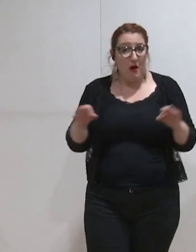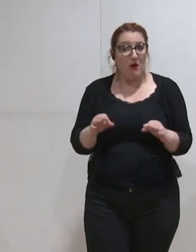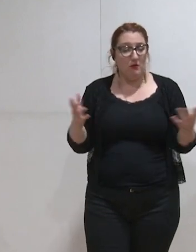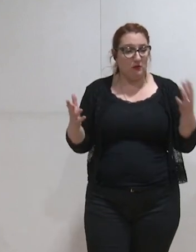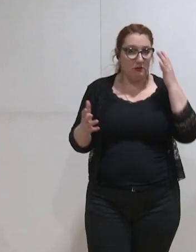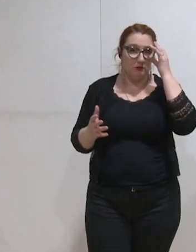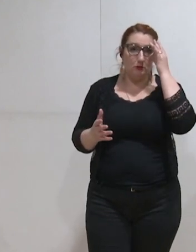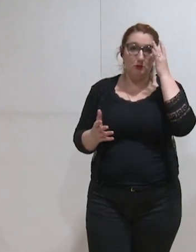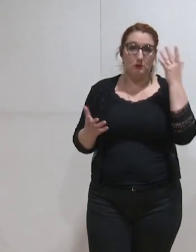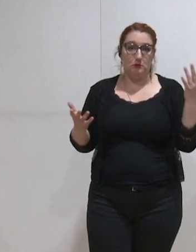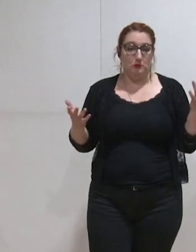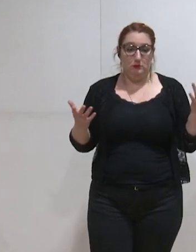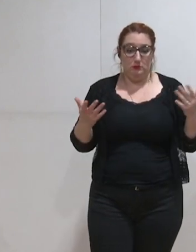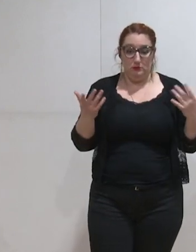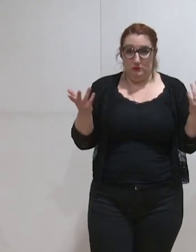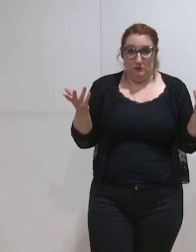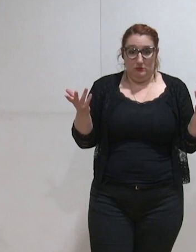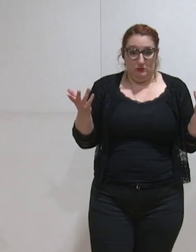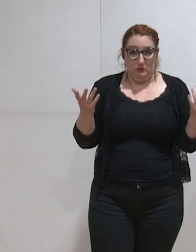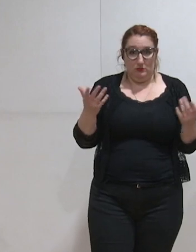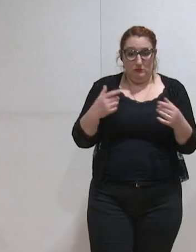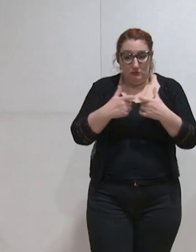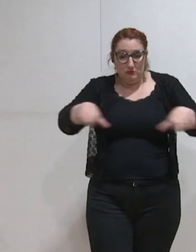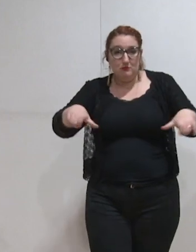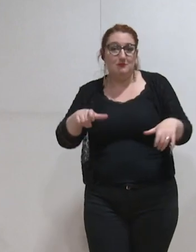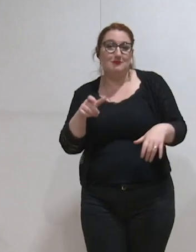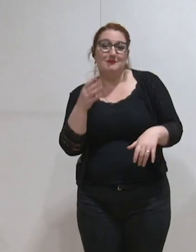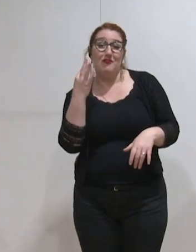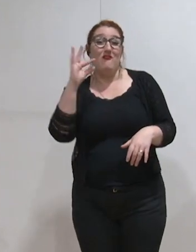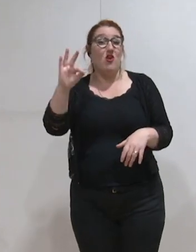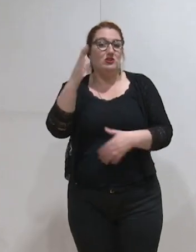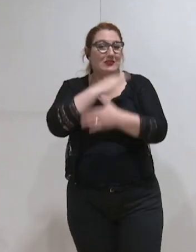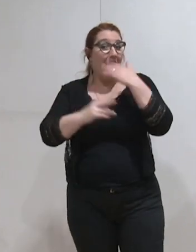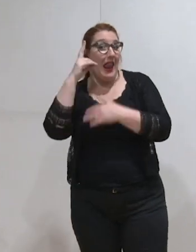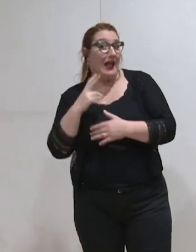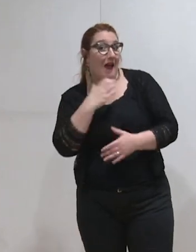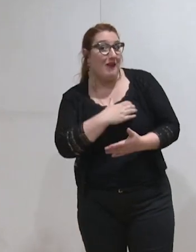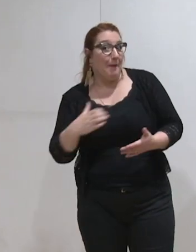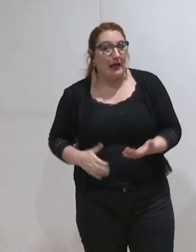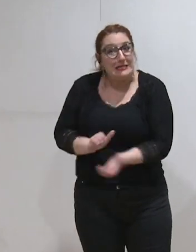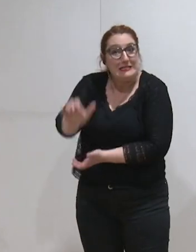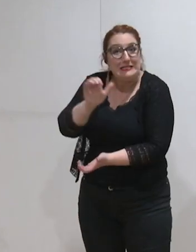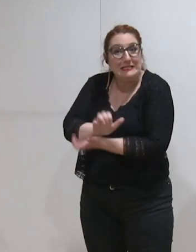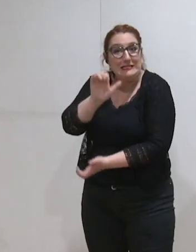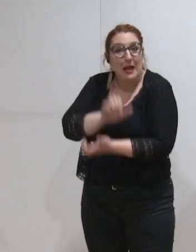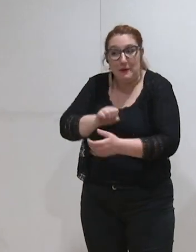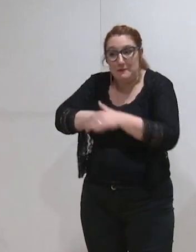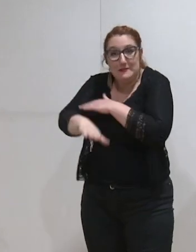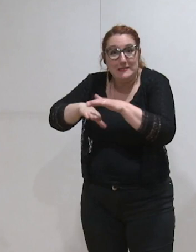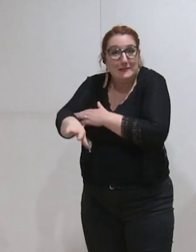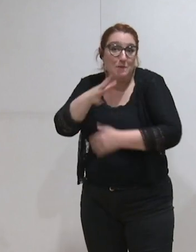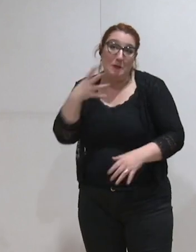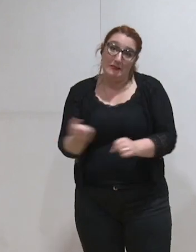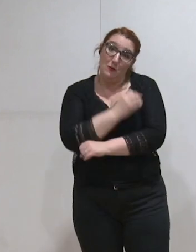de de possibilité d'imprimer des billets de la Banque de France dans les caaves de la mairie c'est peut-être dommage mais c'est comme ça nous avons